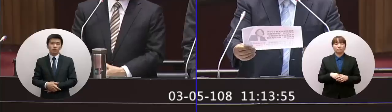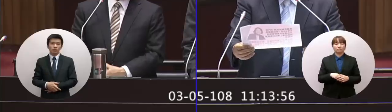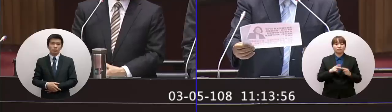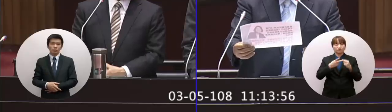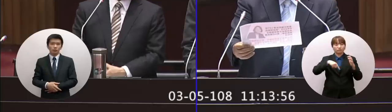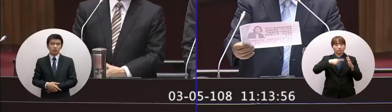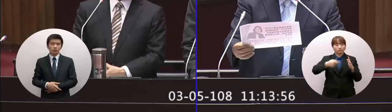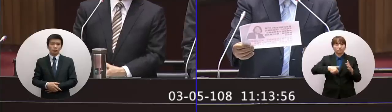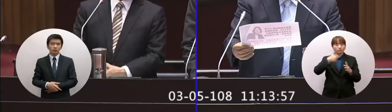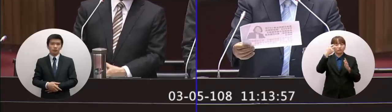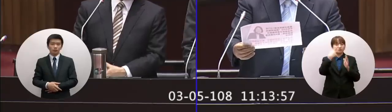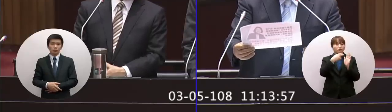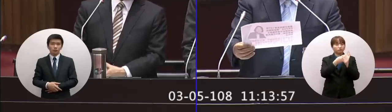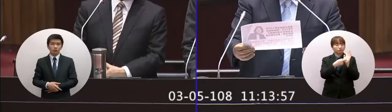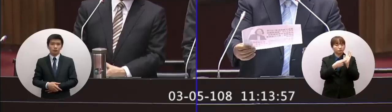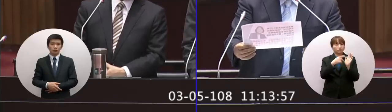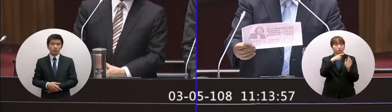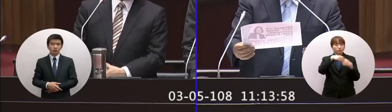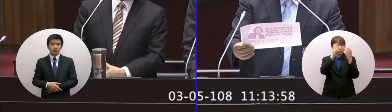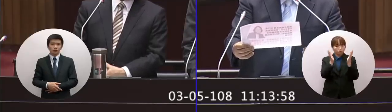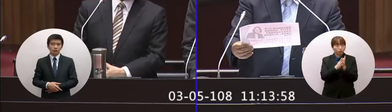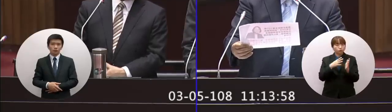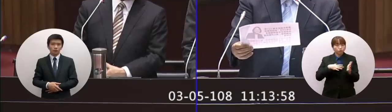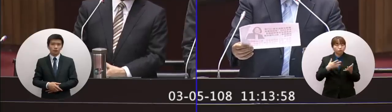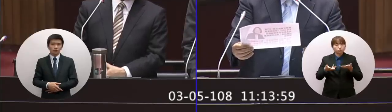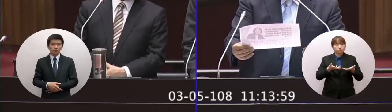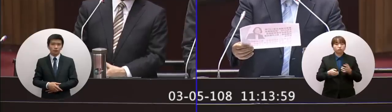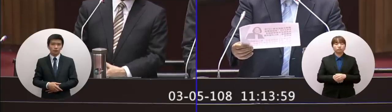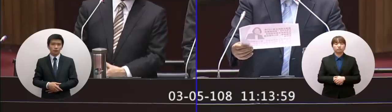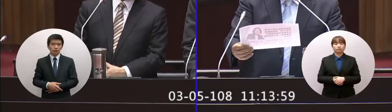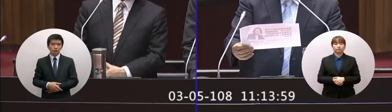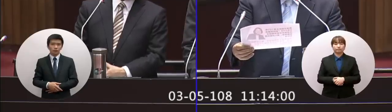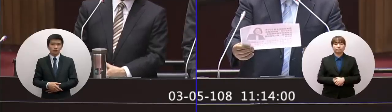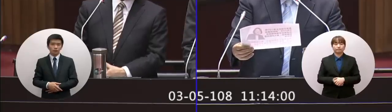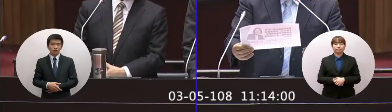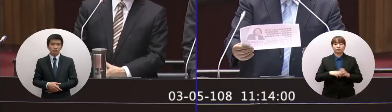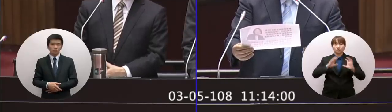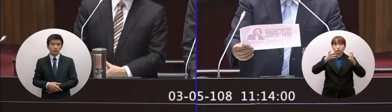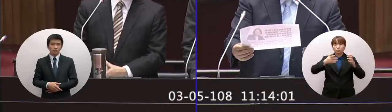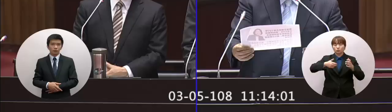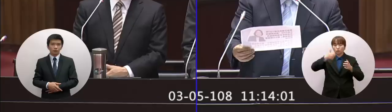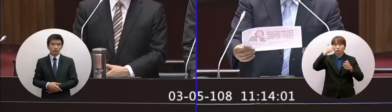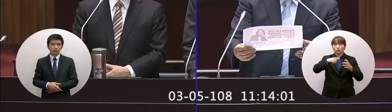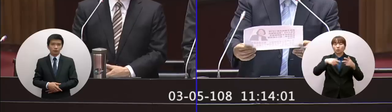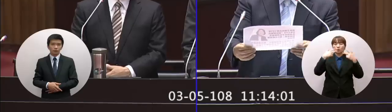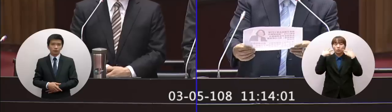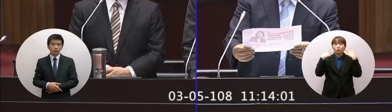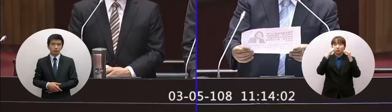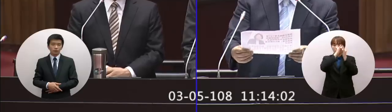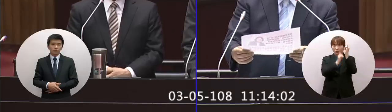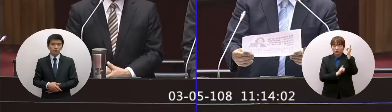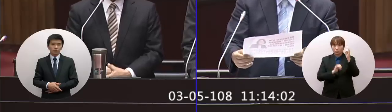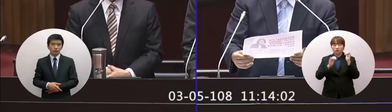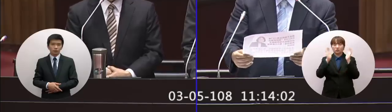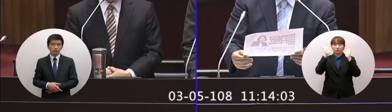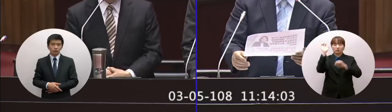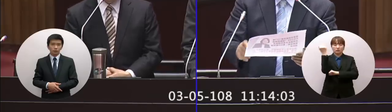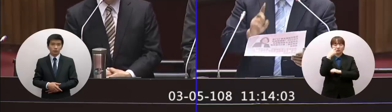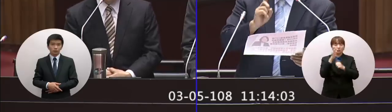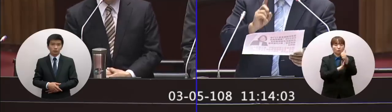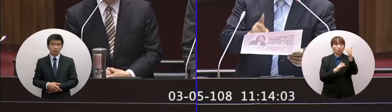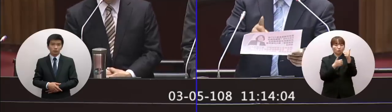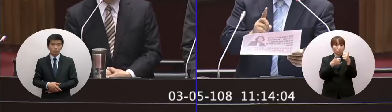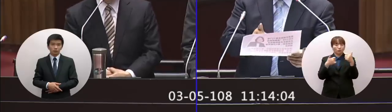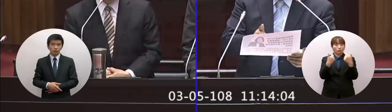长再说明一下，你都知道的是，在总统府的原住民历史转型正义的委员会里